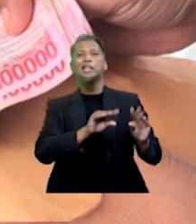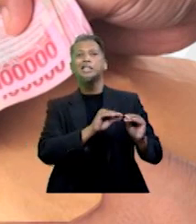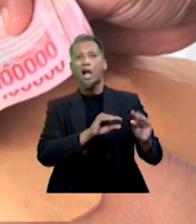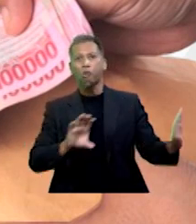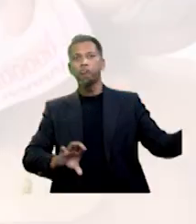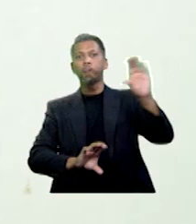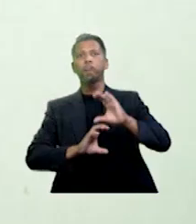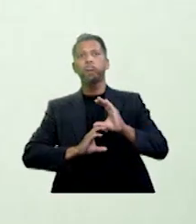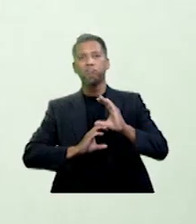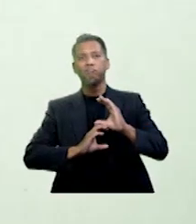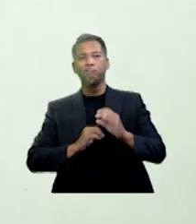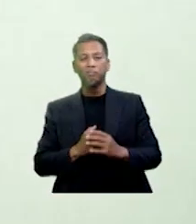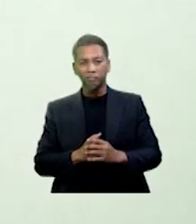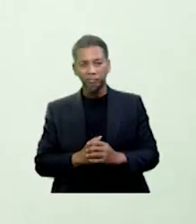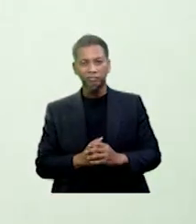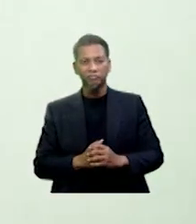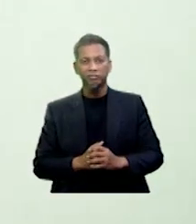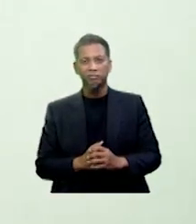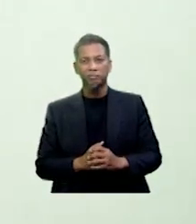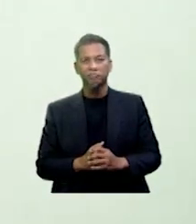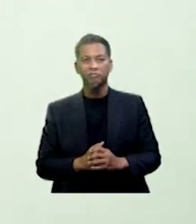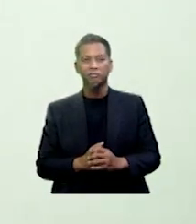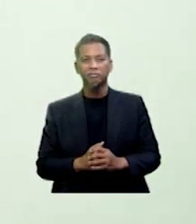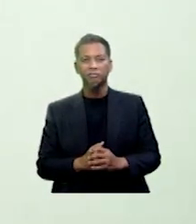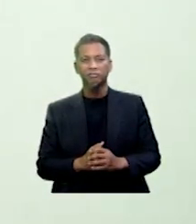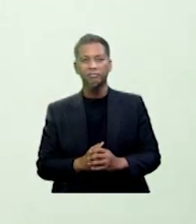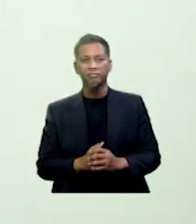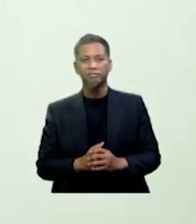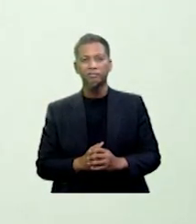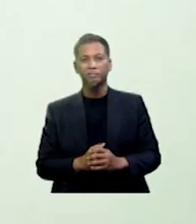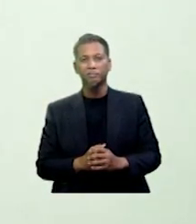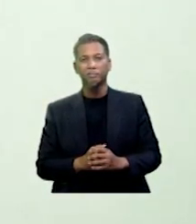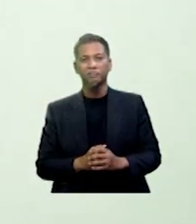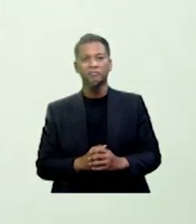3. Dari Jakarta, Tim Liputan iNews melaporkan.